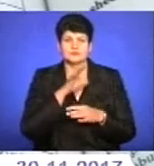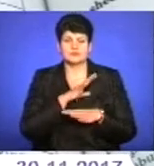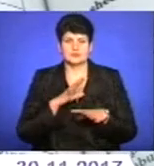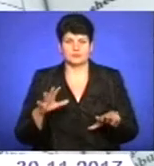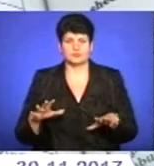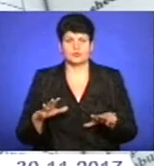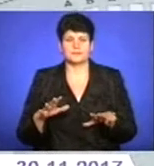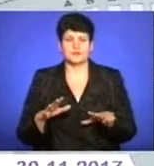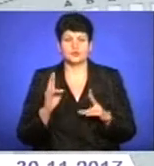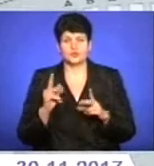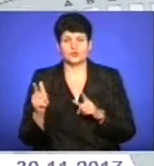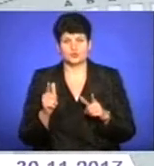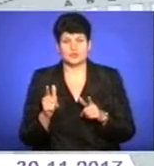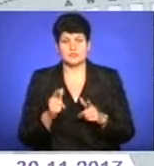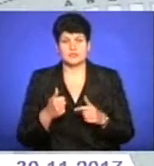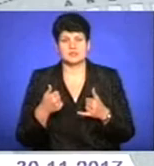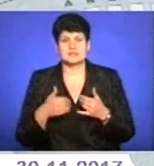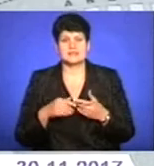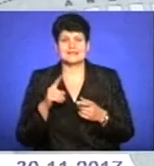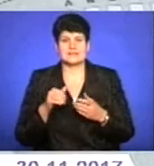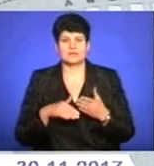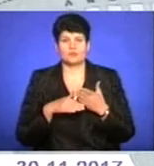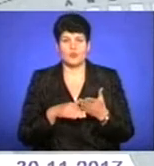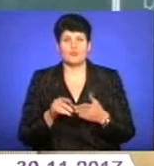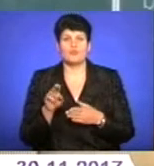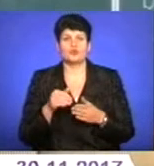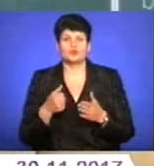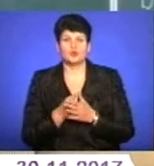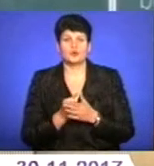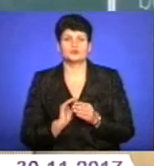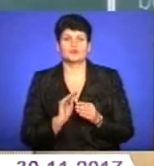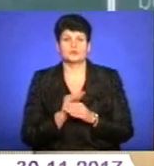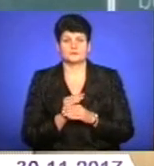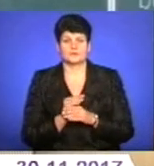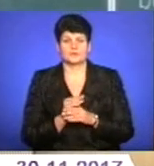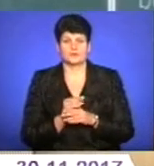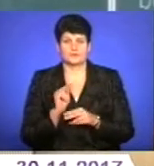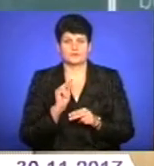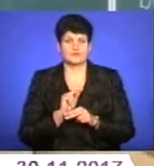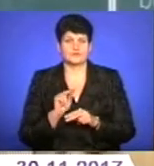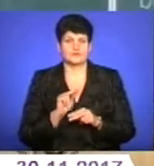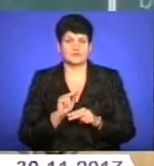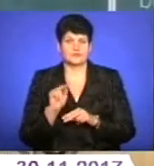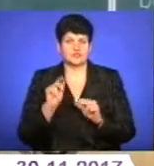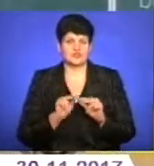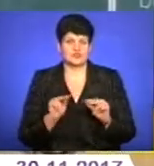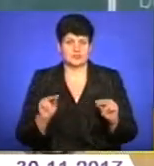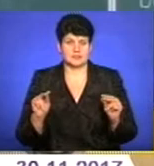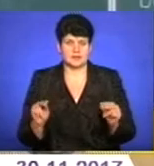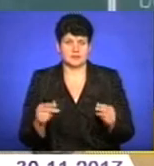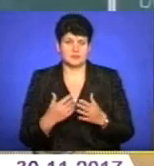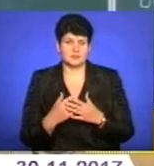незалежного оцінювання, інколи звертаються за допомогою до репетитора. Шкільних знань, я думаю, достатньо на балів приблизно